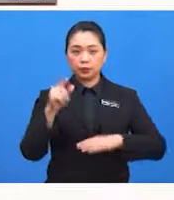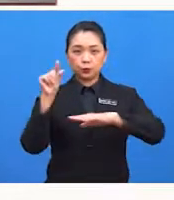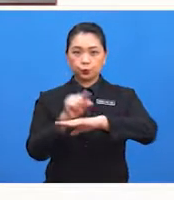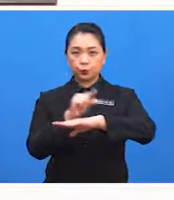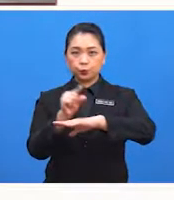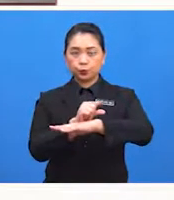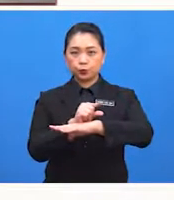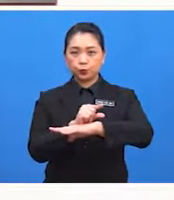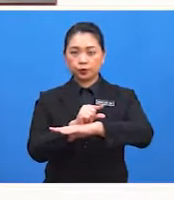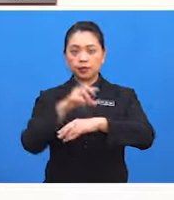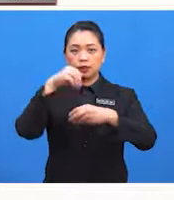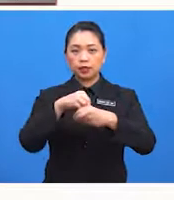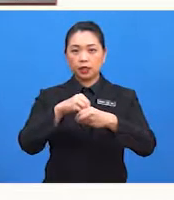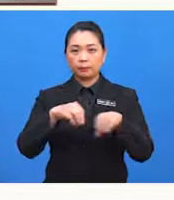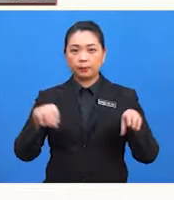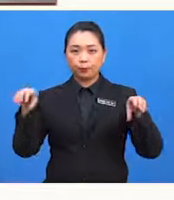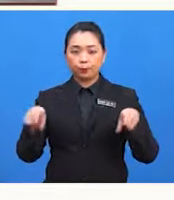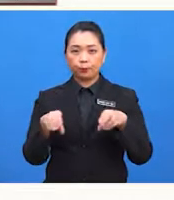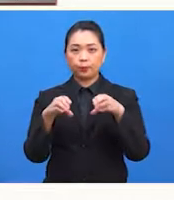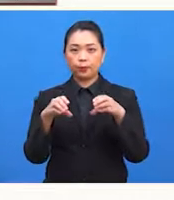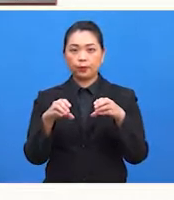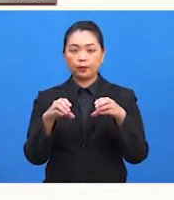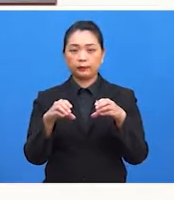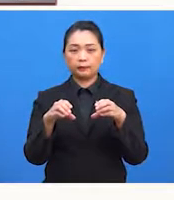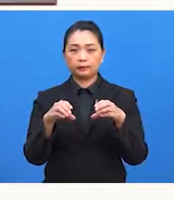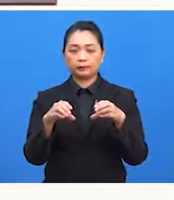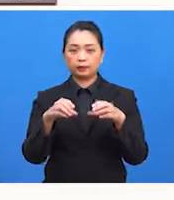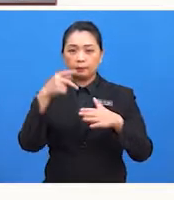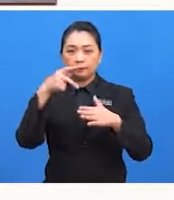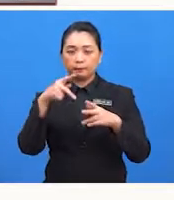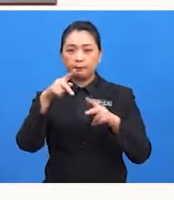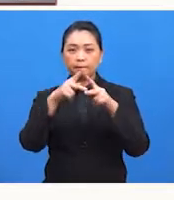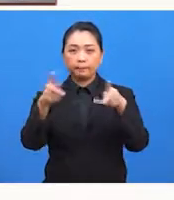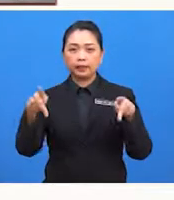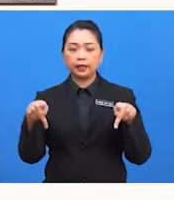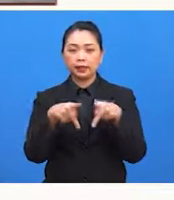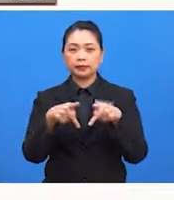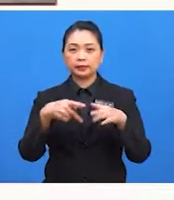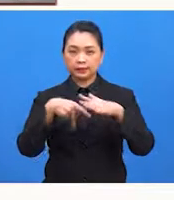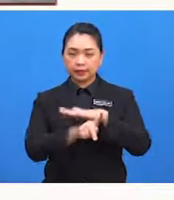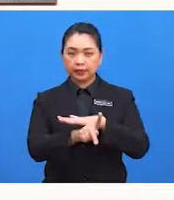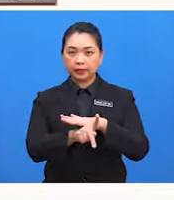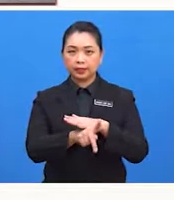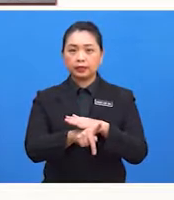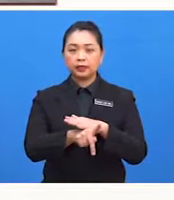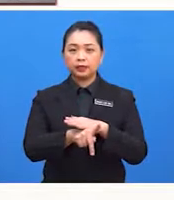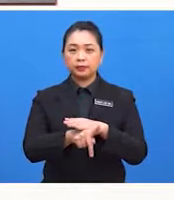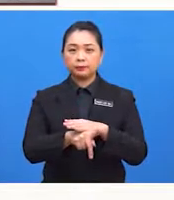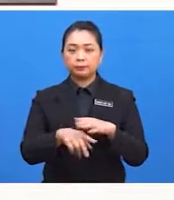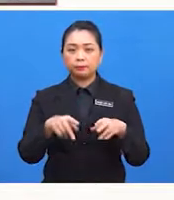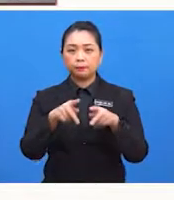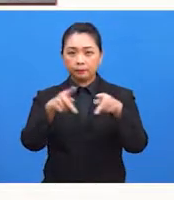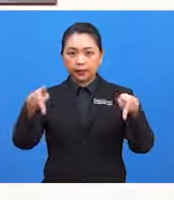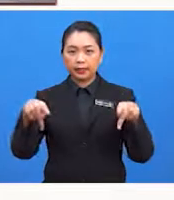digunakan dalam membuat pelan cetakan, pelan lantai dan